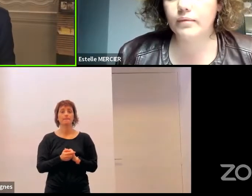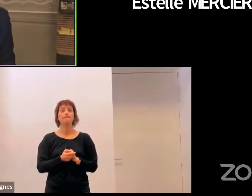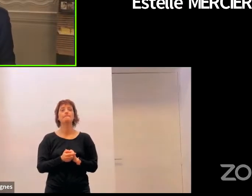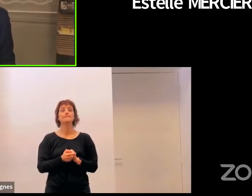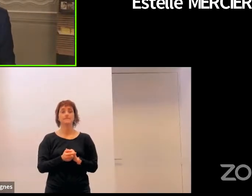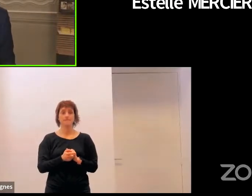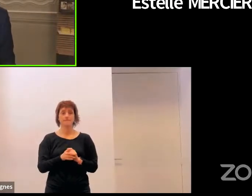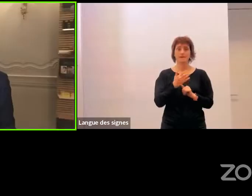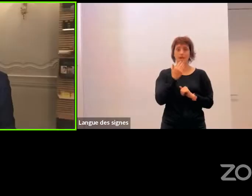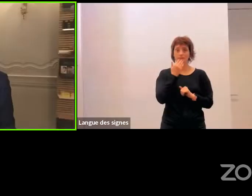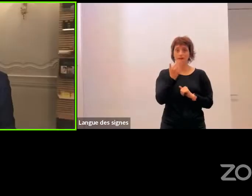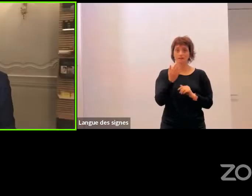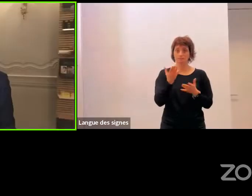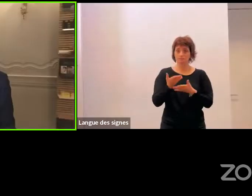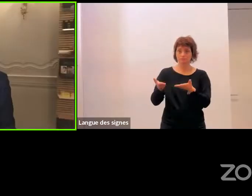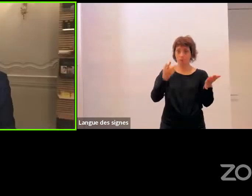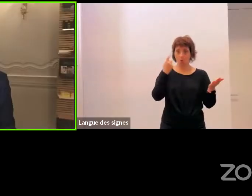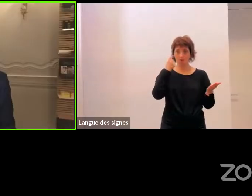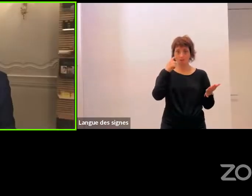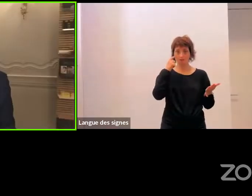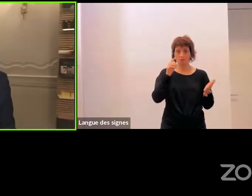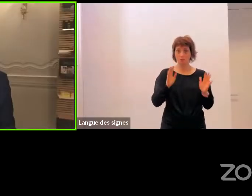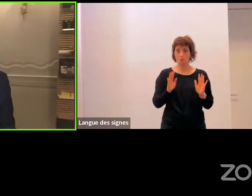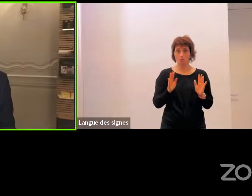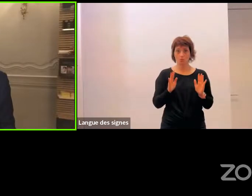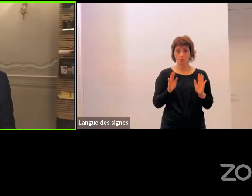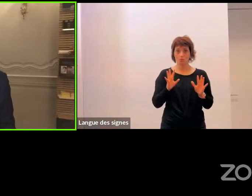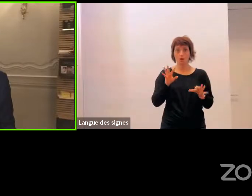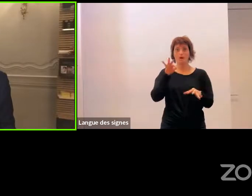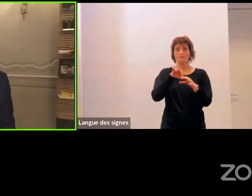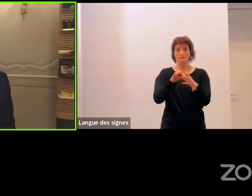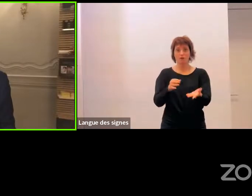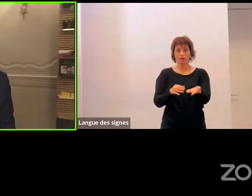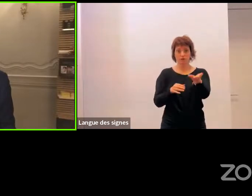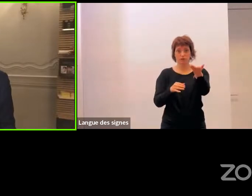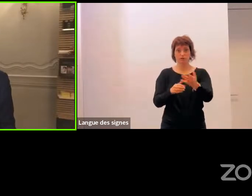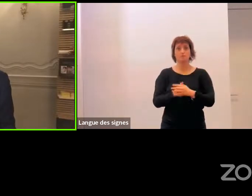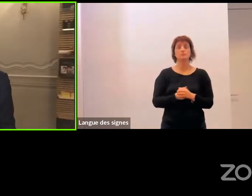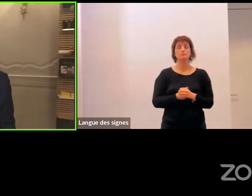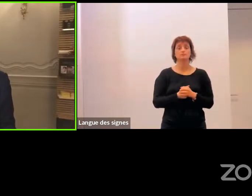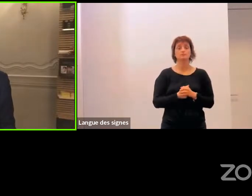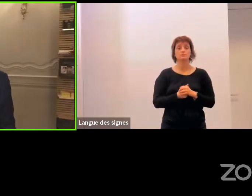Merci. Des observations ? Le scrutin est ouvert.